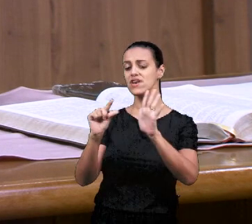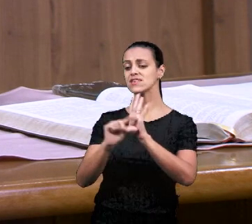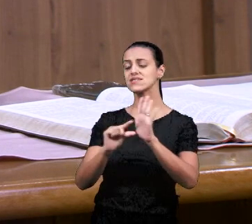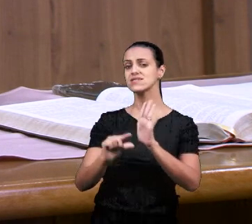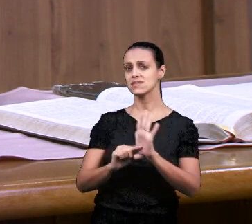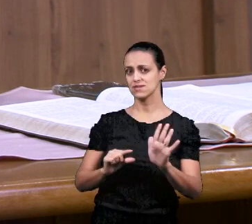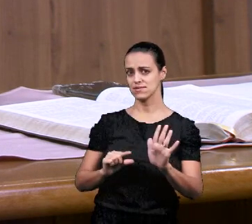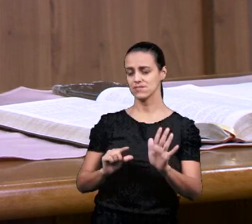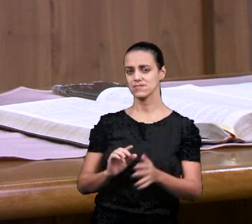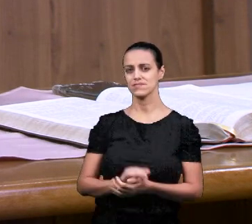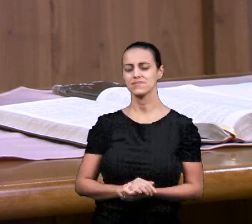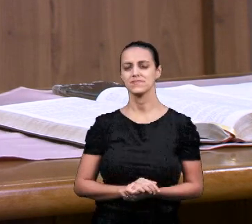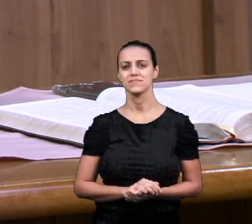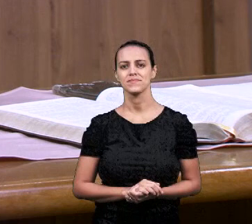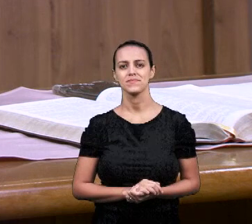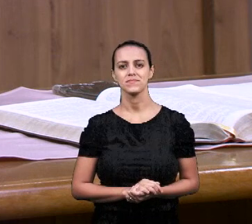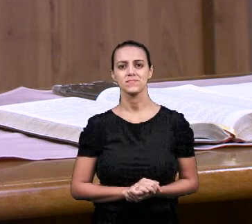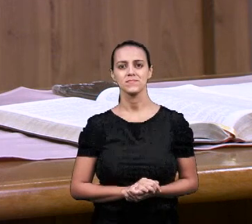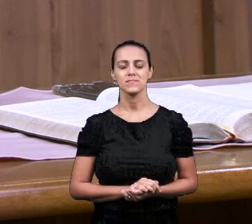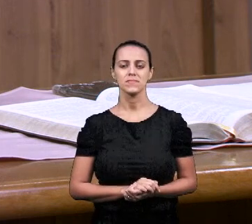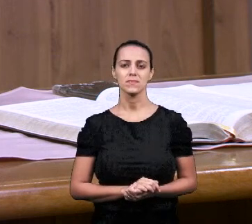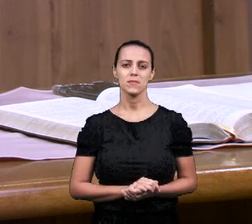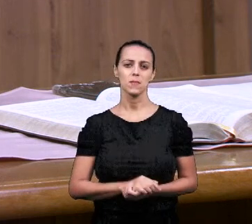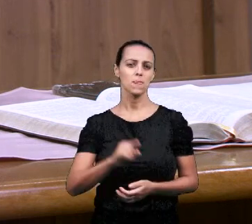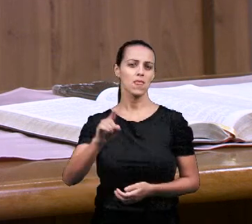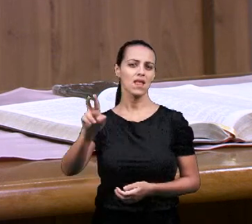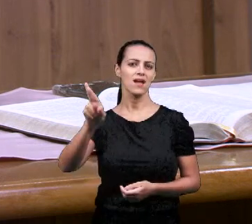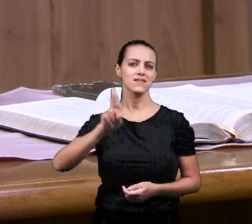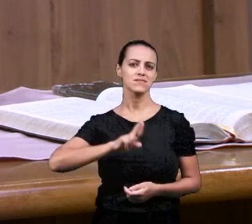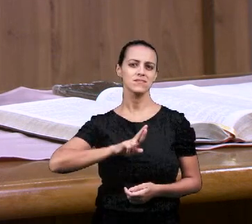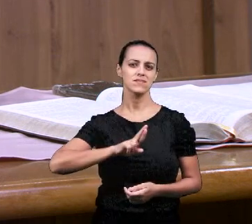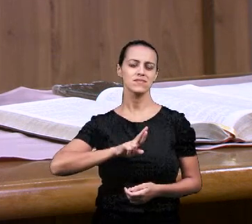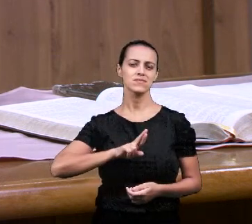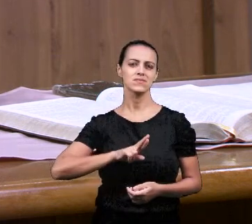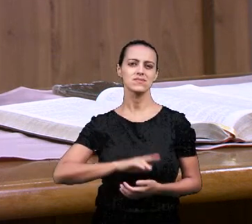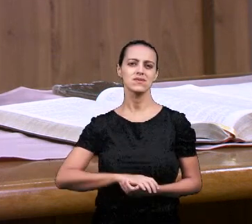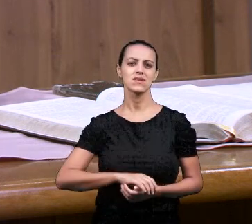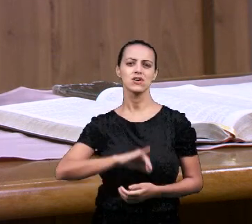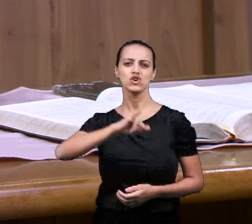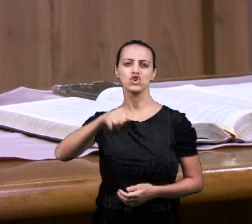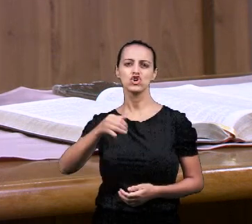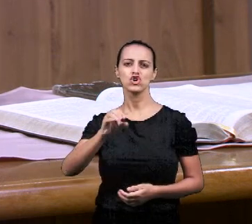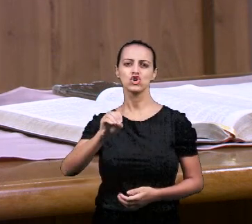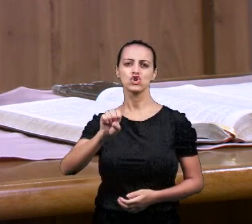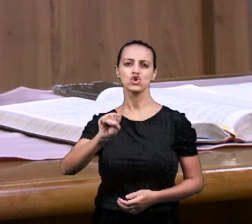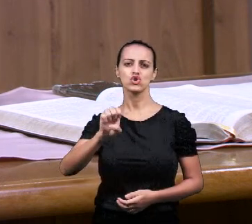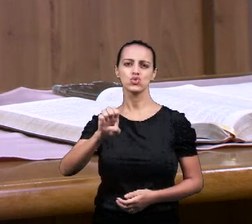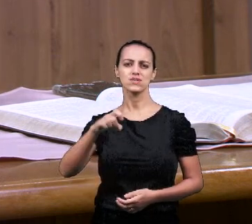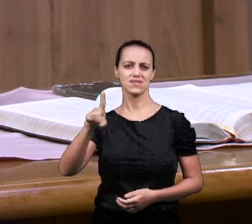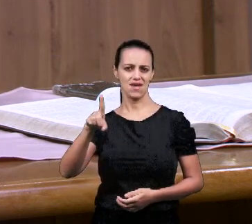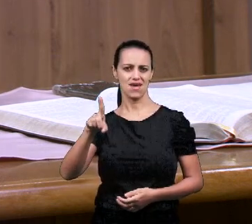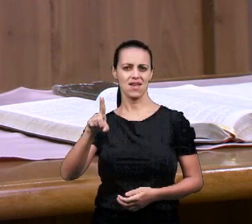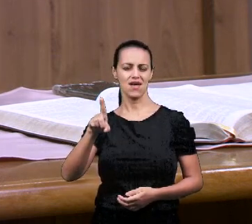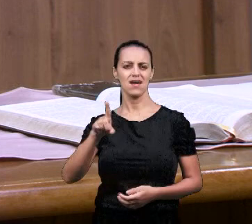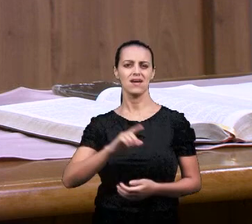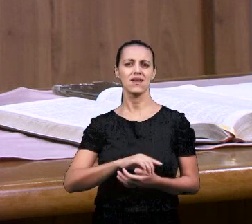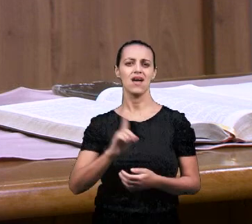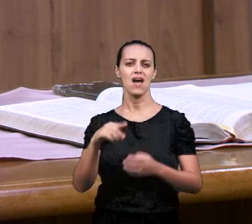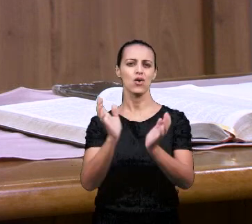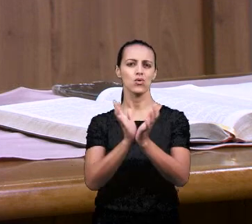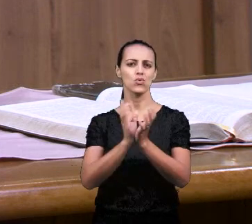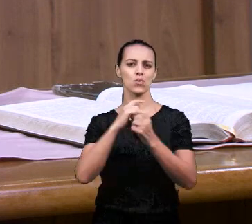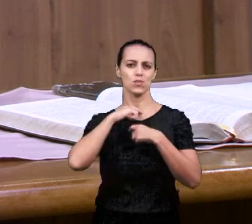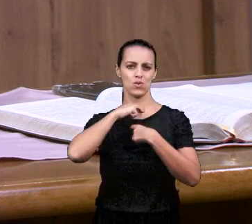C'est lui qui va donner la réponse. Nous allons adresser cette réponse maintenant à notre frère, le frère José Gentil. José Gentil, il est du